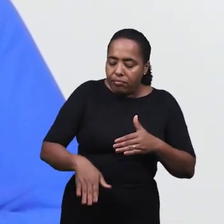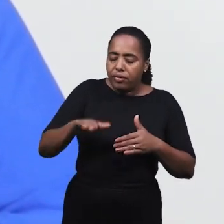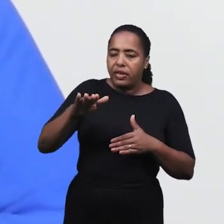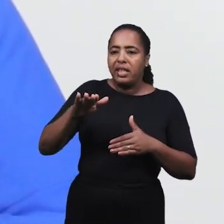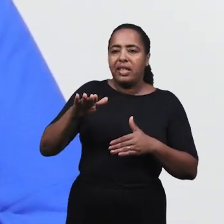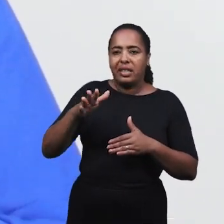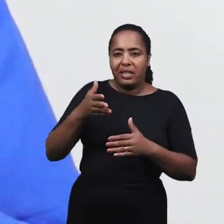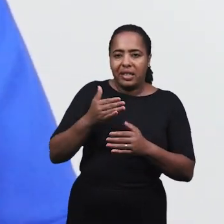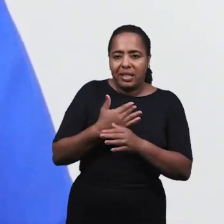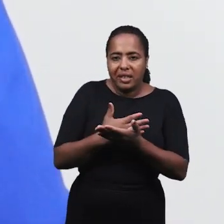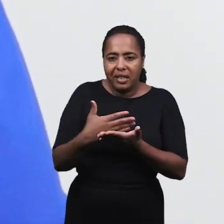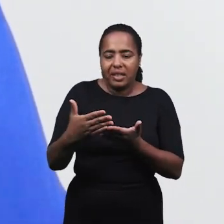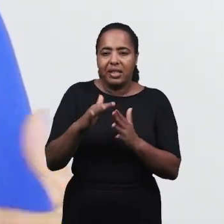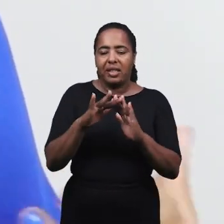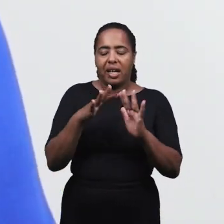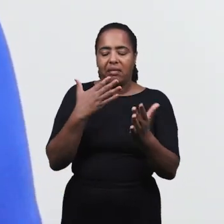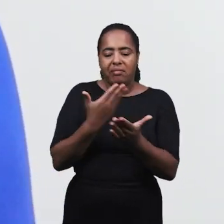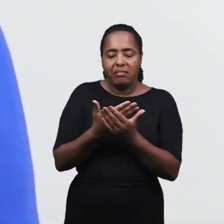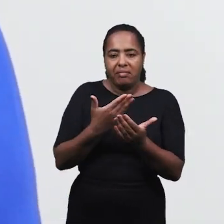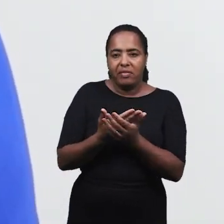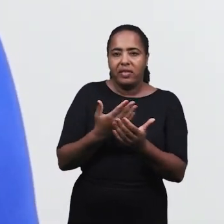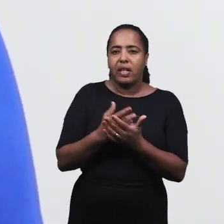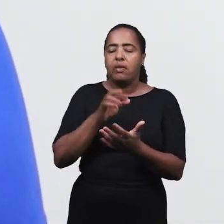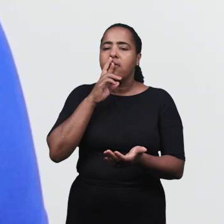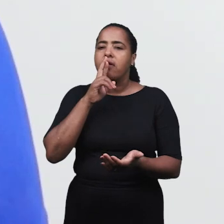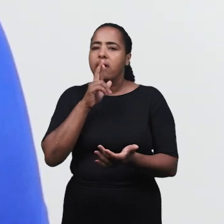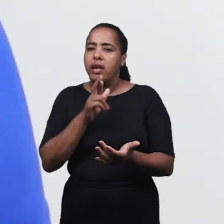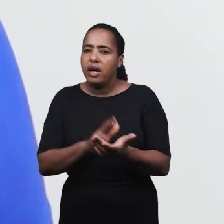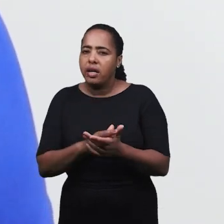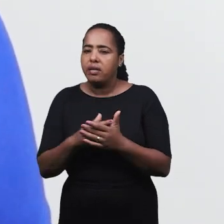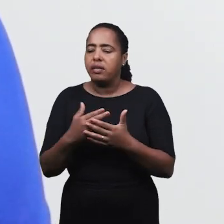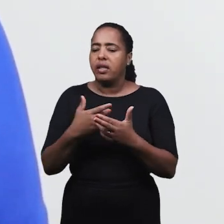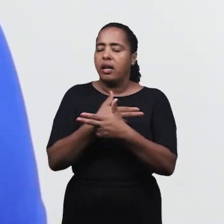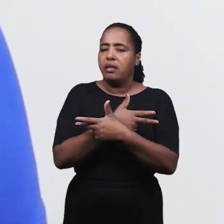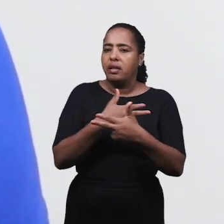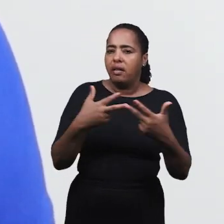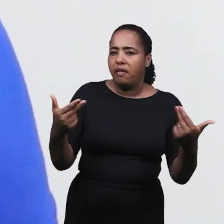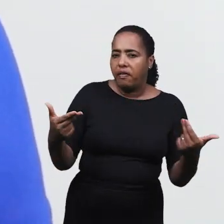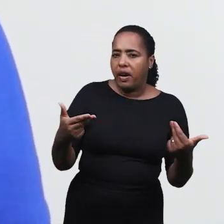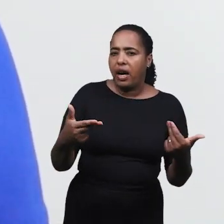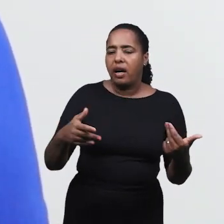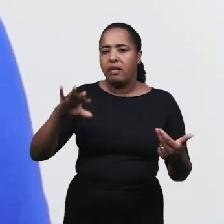début de l'école et elle est causée par des causes multiples,